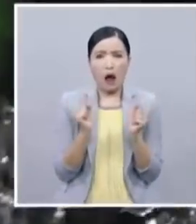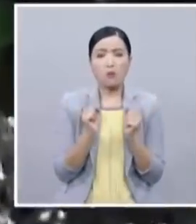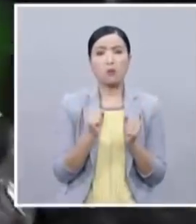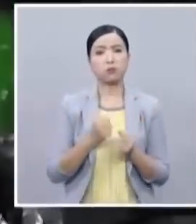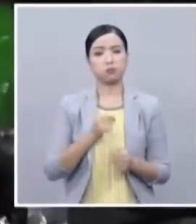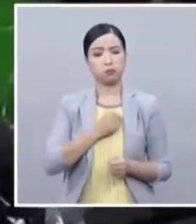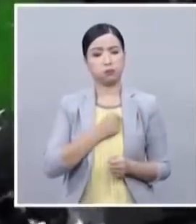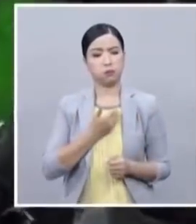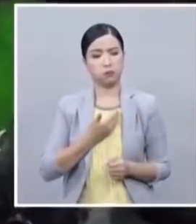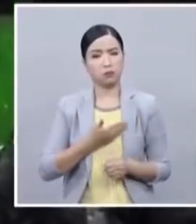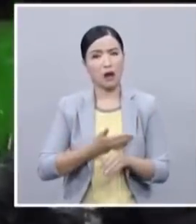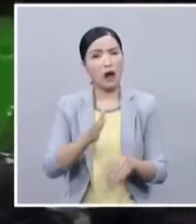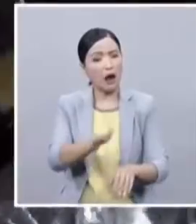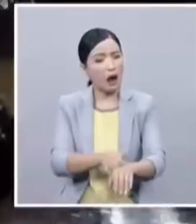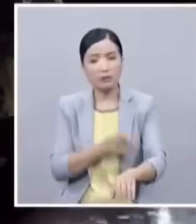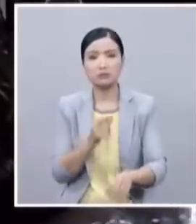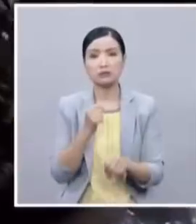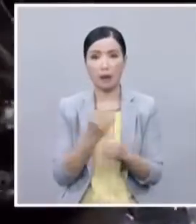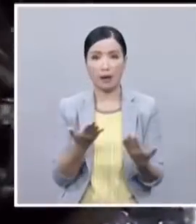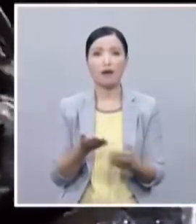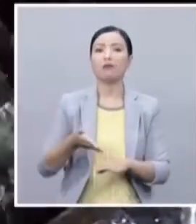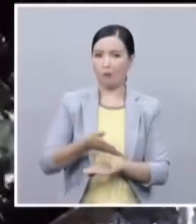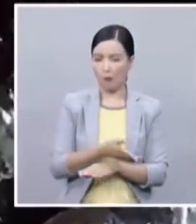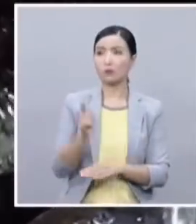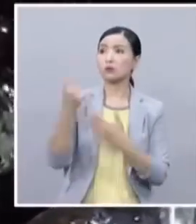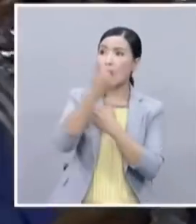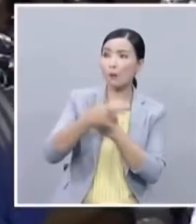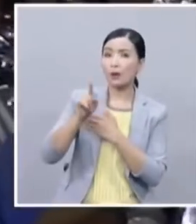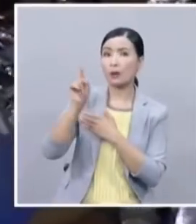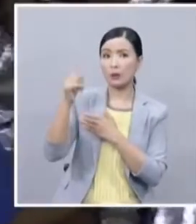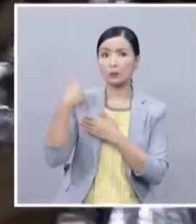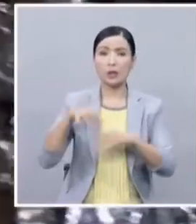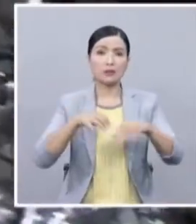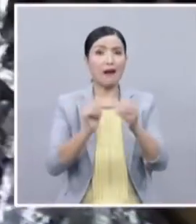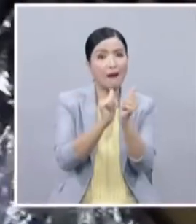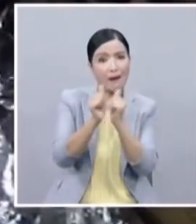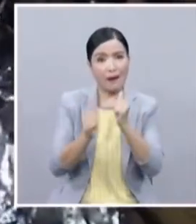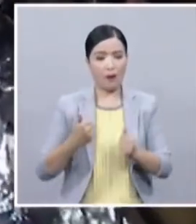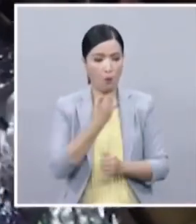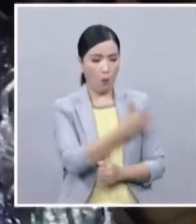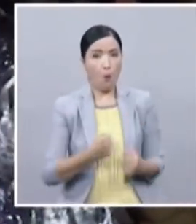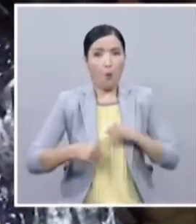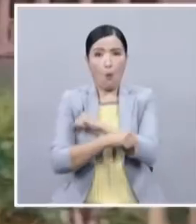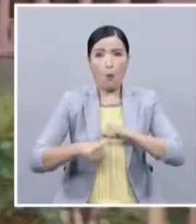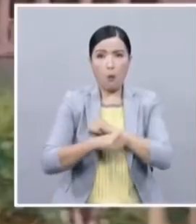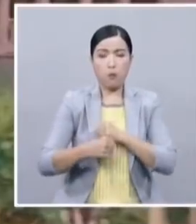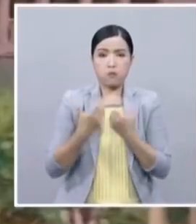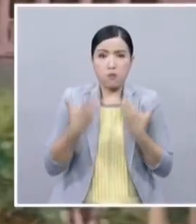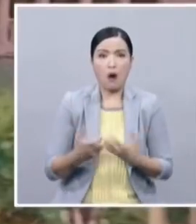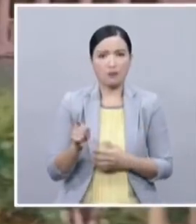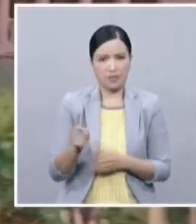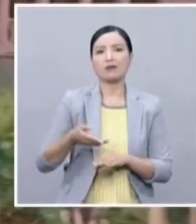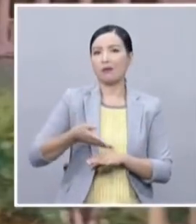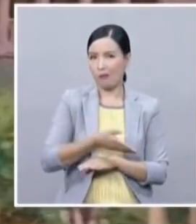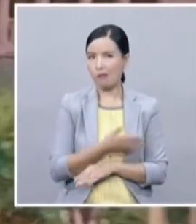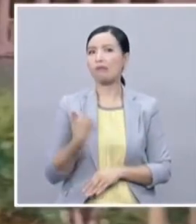ก็ต้องไปดูนะครับว่าเราจะทำยังไงต้องเตรียมการต่างประเทศเวลาเขาจัดรายการแข่งขันออกกำลังกายที่มันหนักๆกันนะเขามี